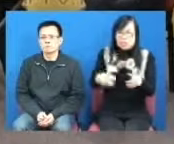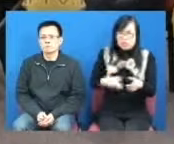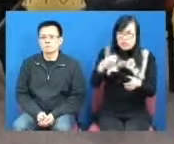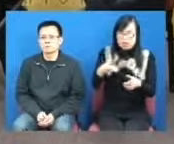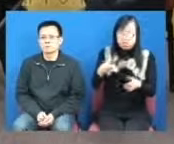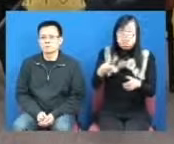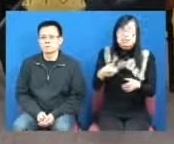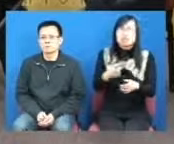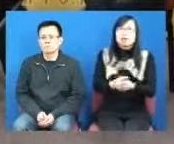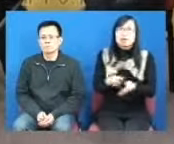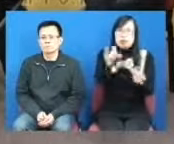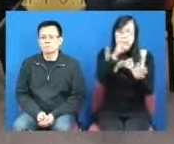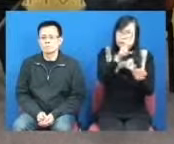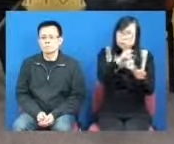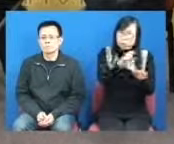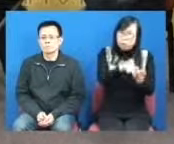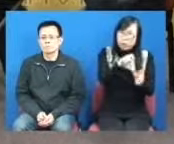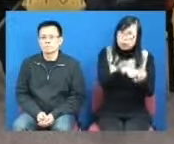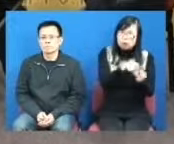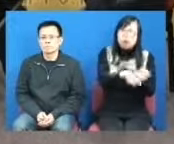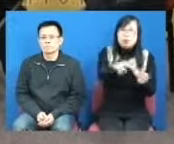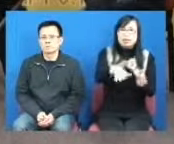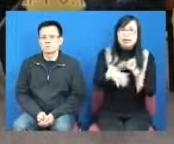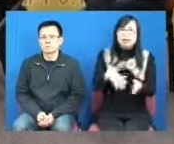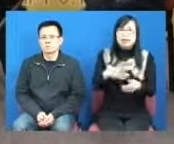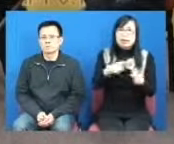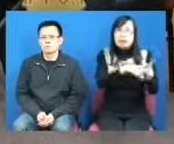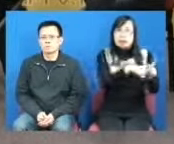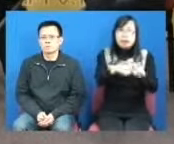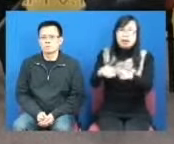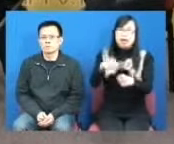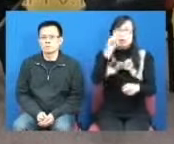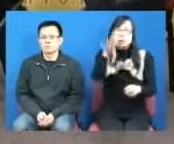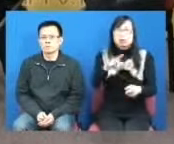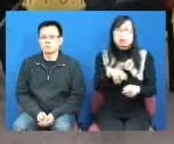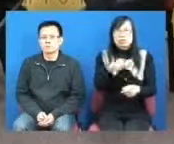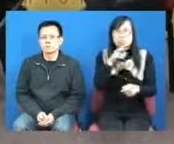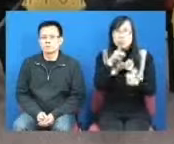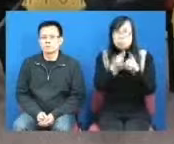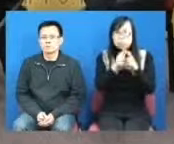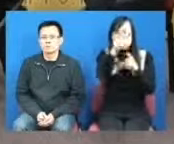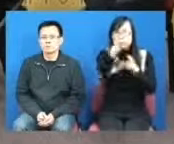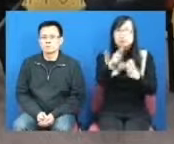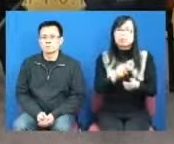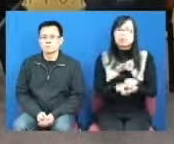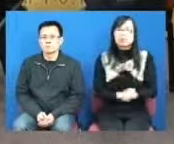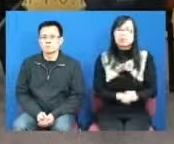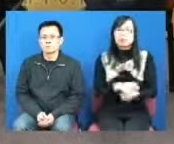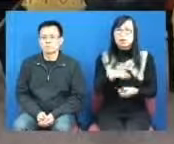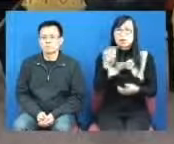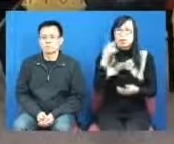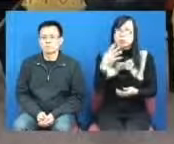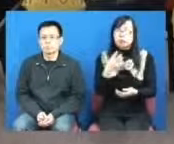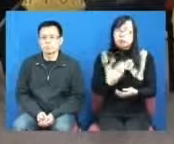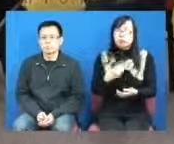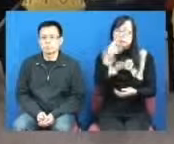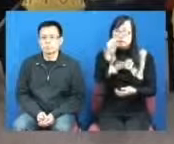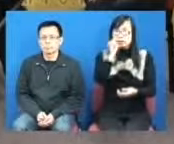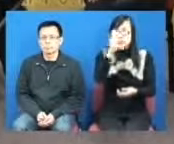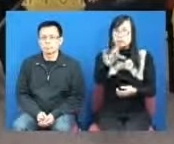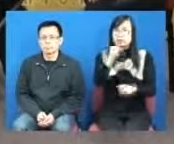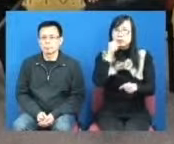財政儲備其實市民的期望就真的你有一點長遠的眼光最慘的是你說的那些事情你做